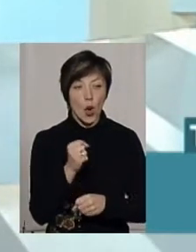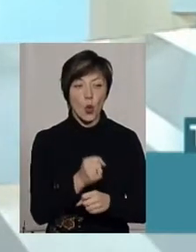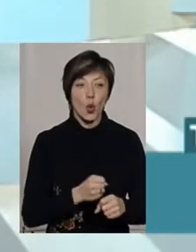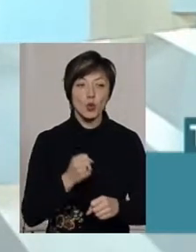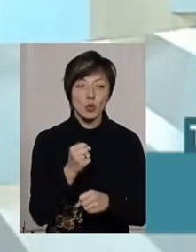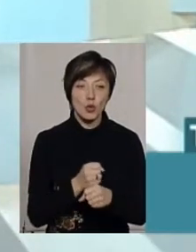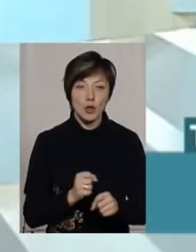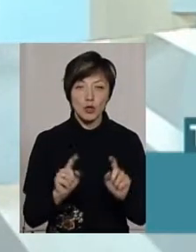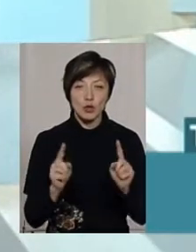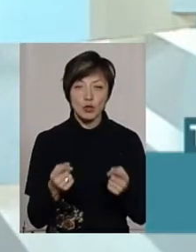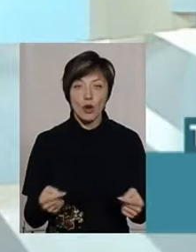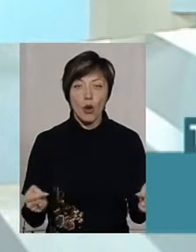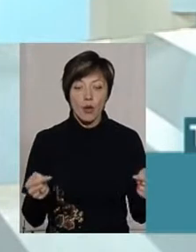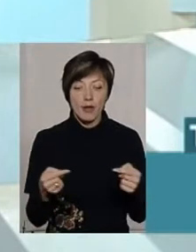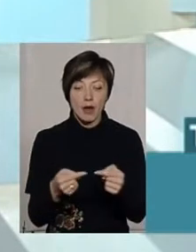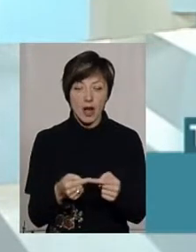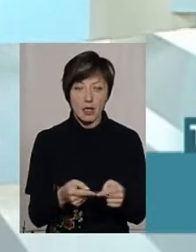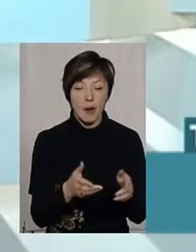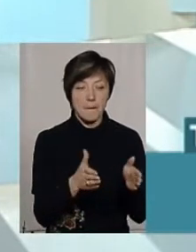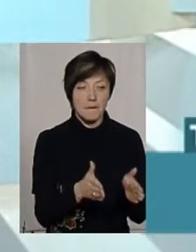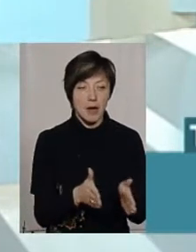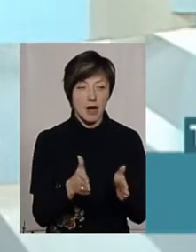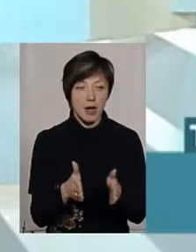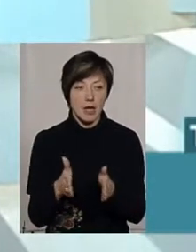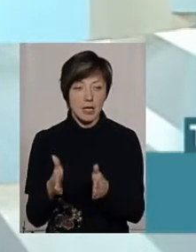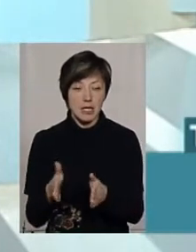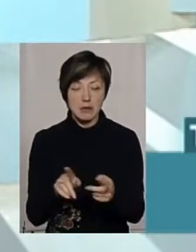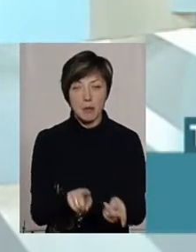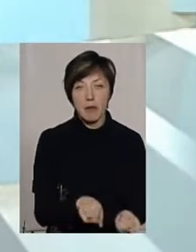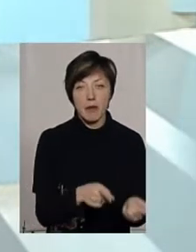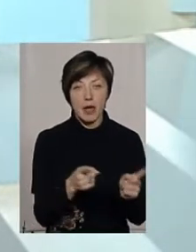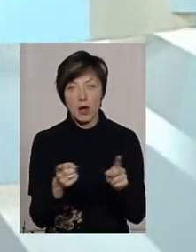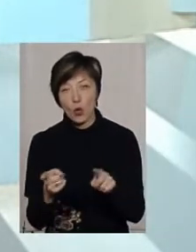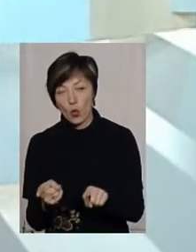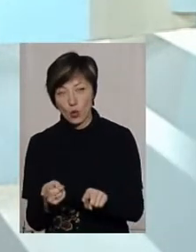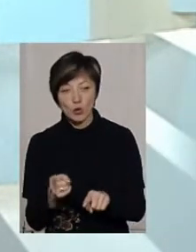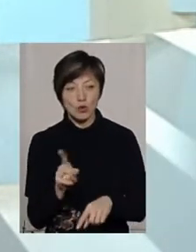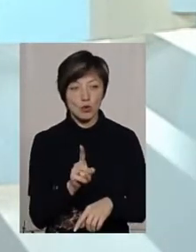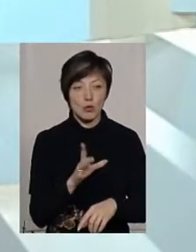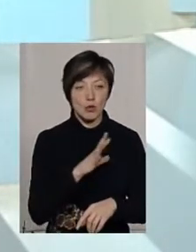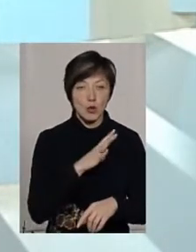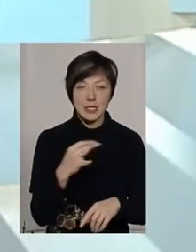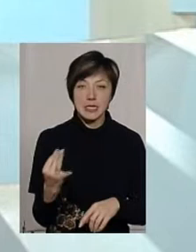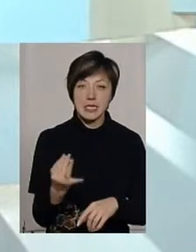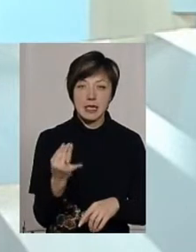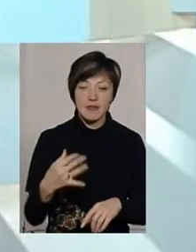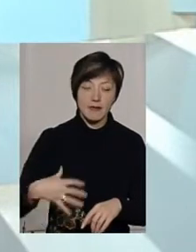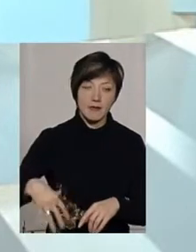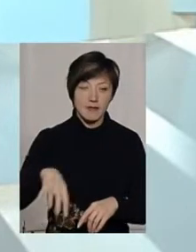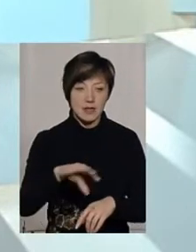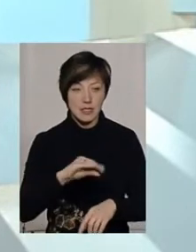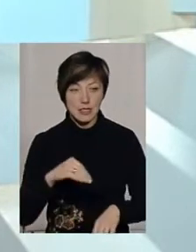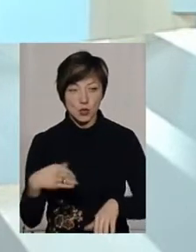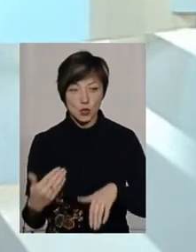розробити дуже конкретний механізм переходу, щоб були тут зацікавлені всі